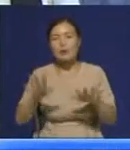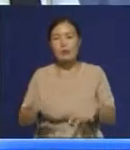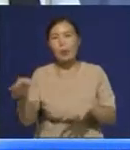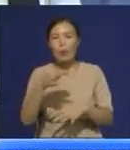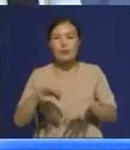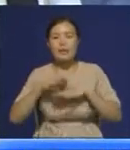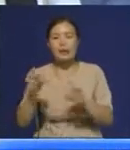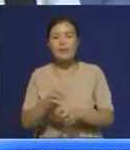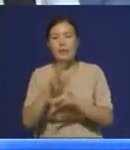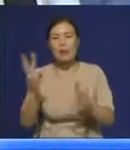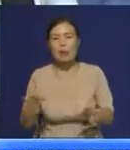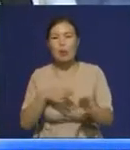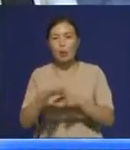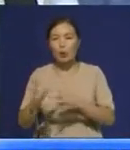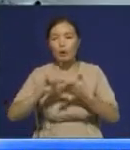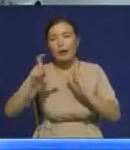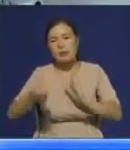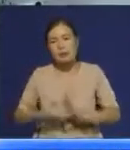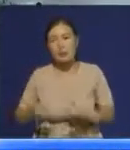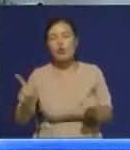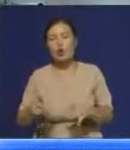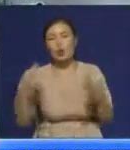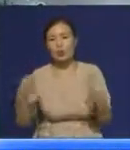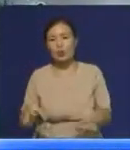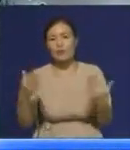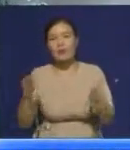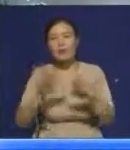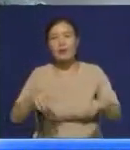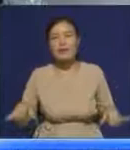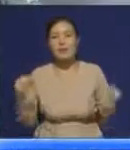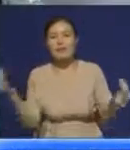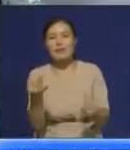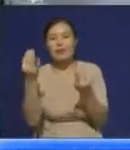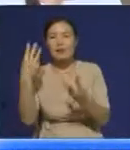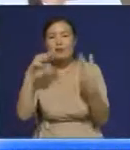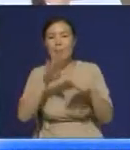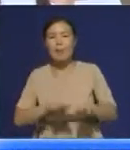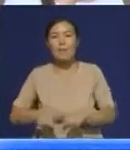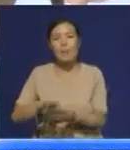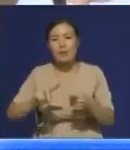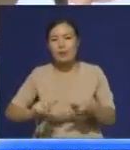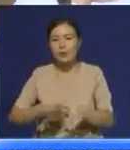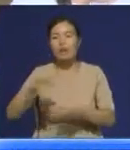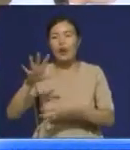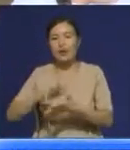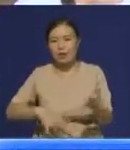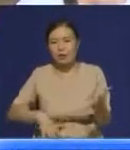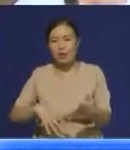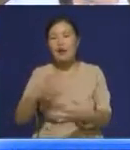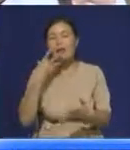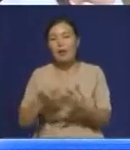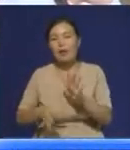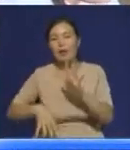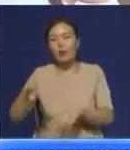будут обеспечены подобными классами, что позволит привить детям интерес к современным технологиям и в дальнейшем определиться с